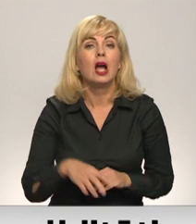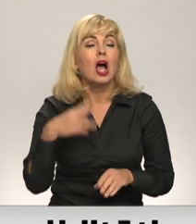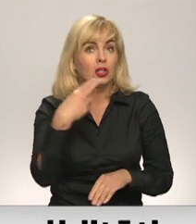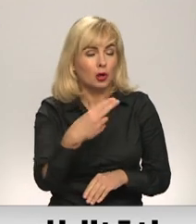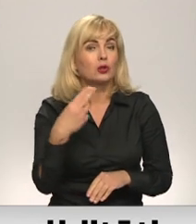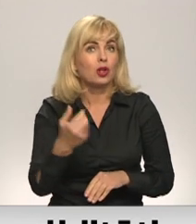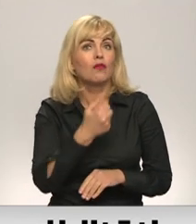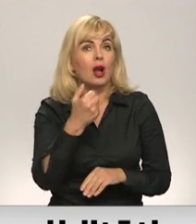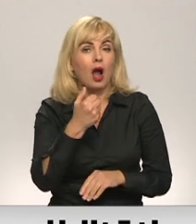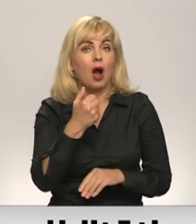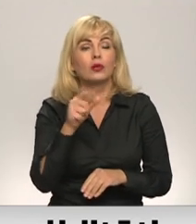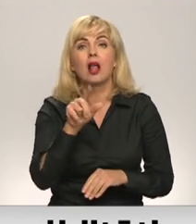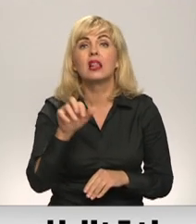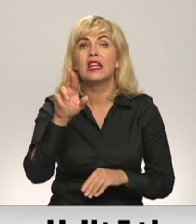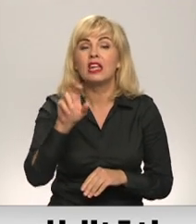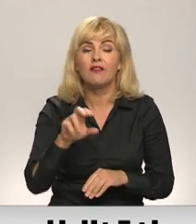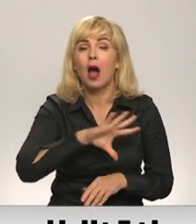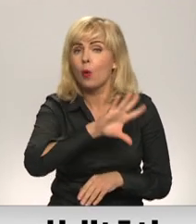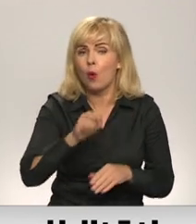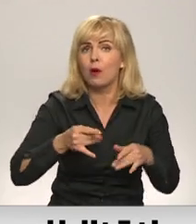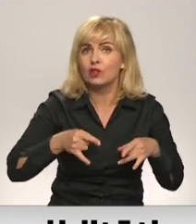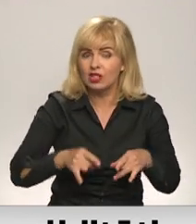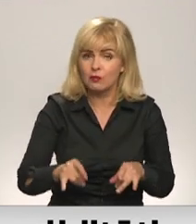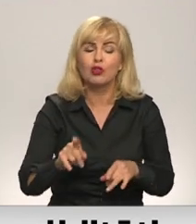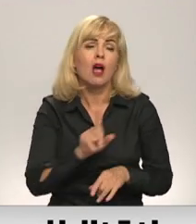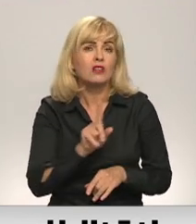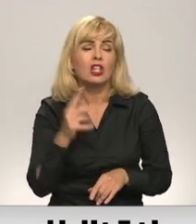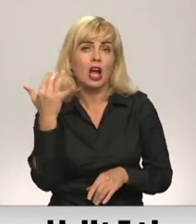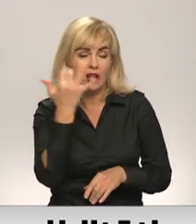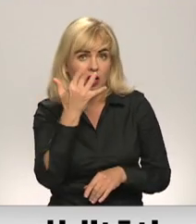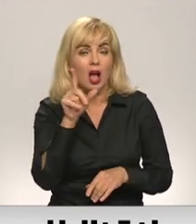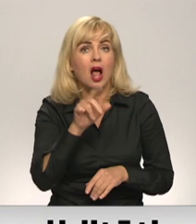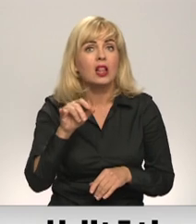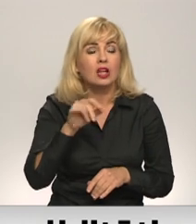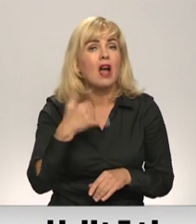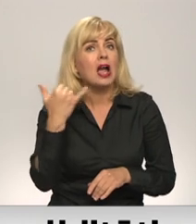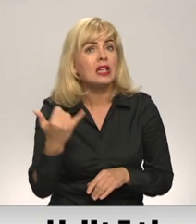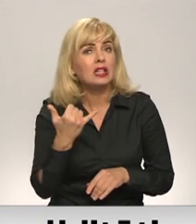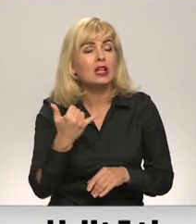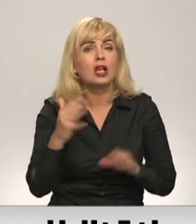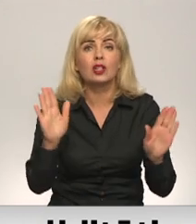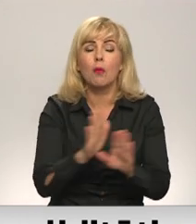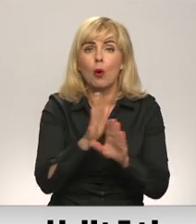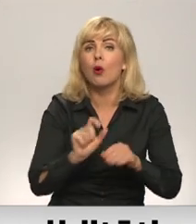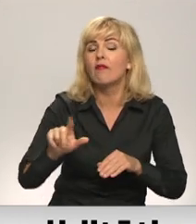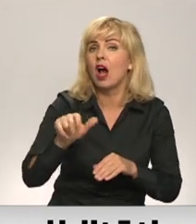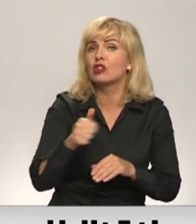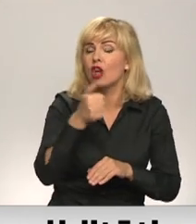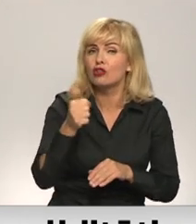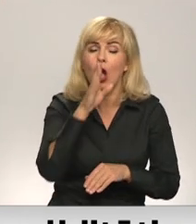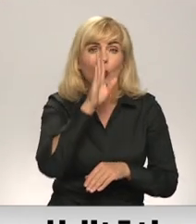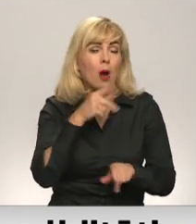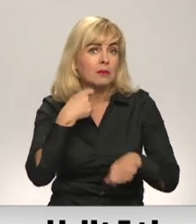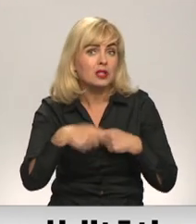Divus gadus jaunā Līva Palēja jau kopš dzimšanas ir neredzīga. Līva aizraujas ar mūziku jau vairāk nekā 6 gadus nopietni